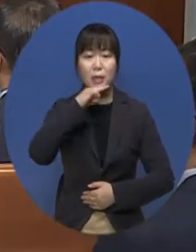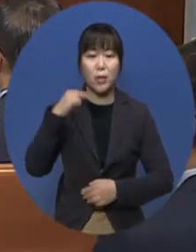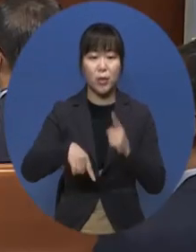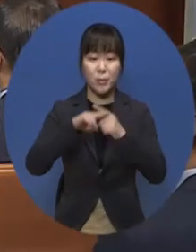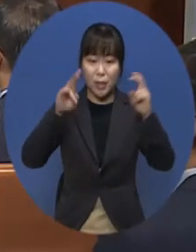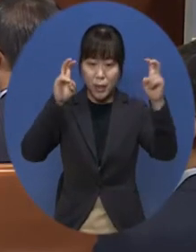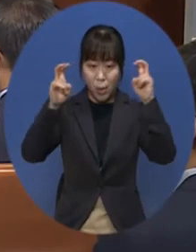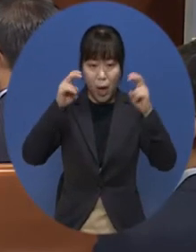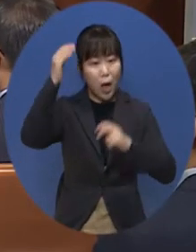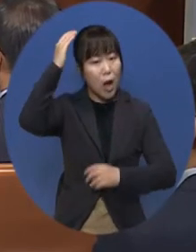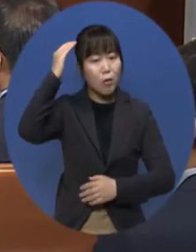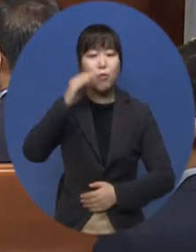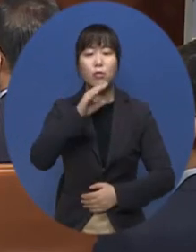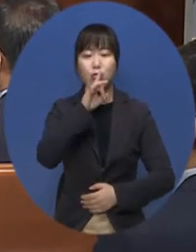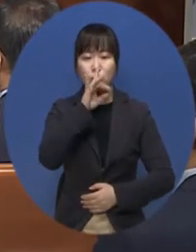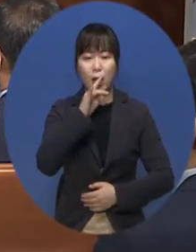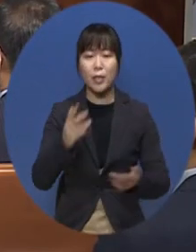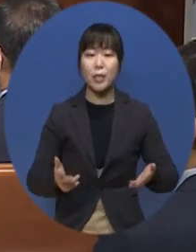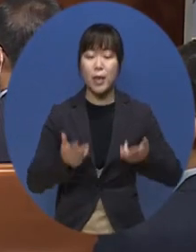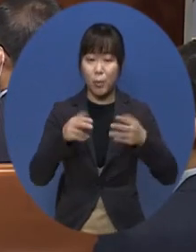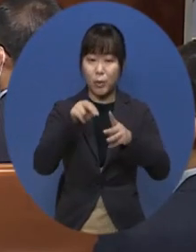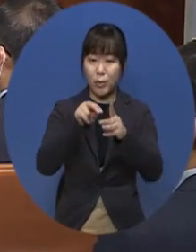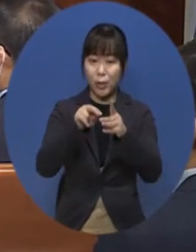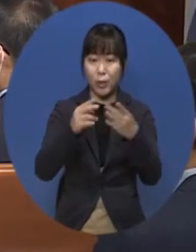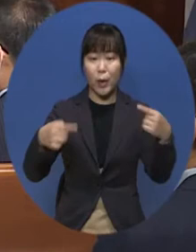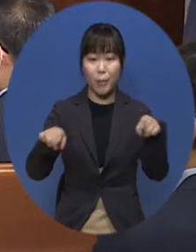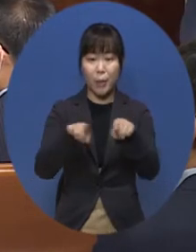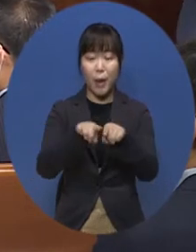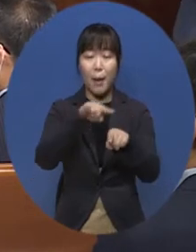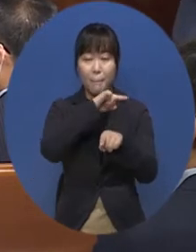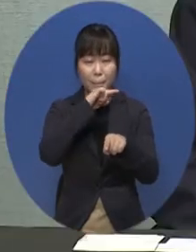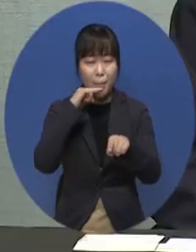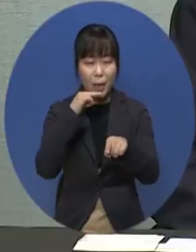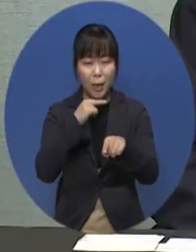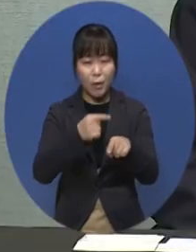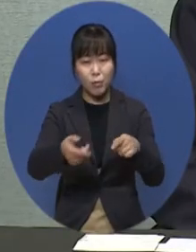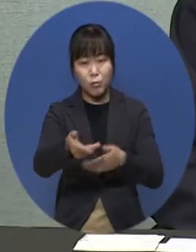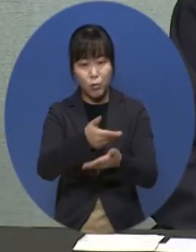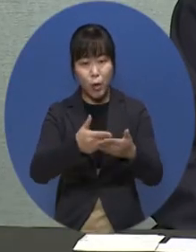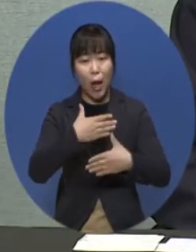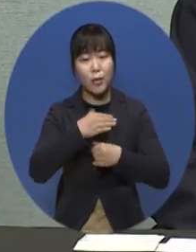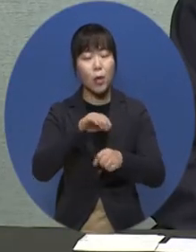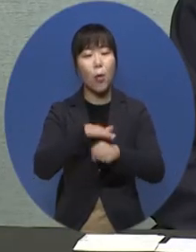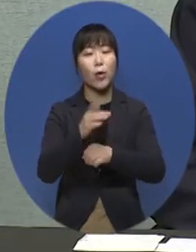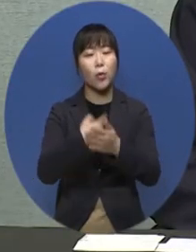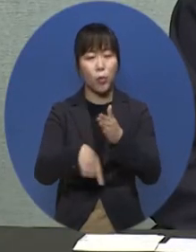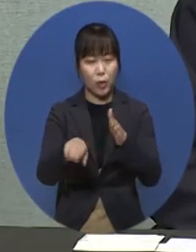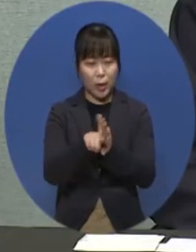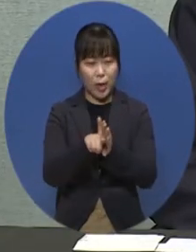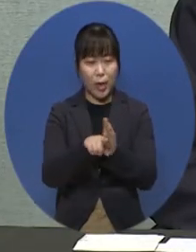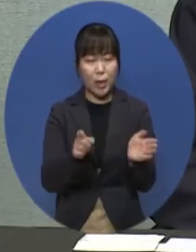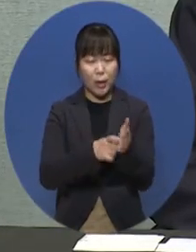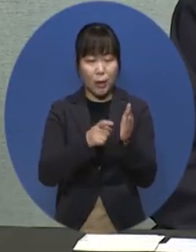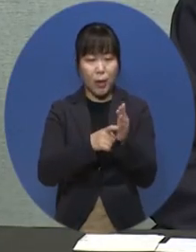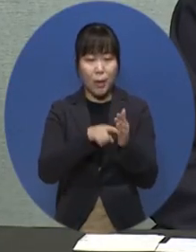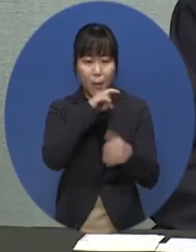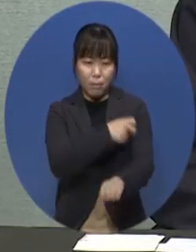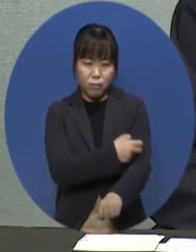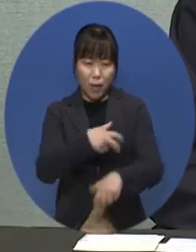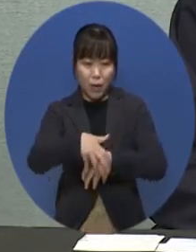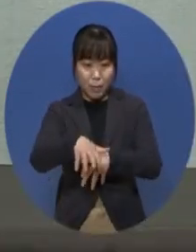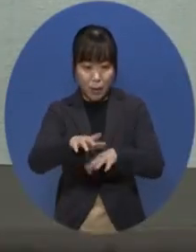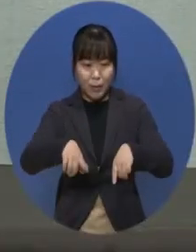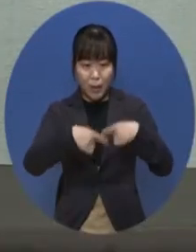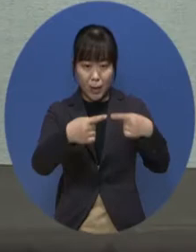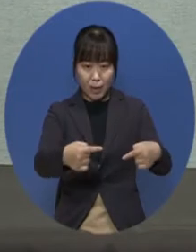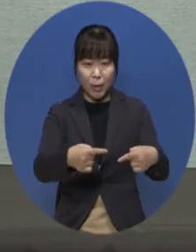대한적십자사와 한국중앙자원봉사센터와 함께 혈액 수급 안정화를 위한 긴급 헌혈 캠페인에 동참해